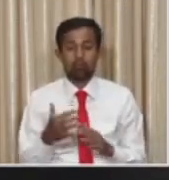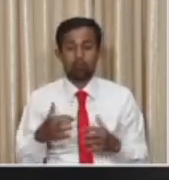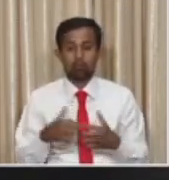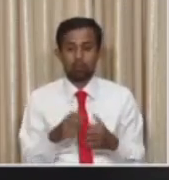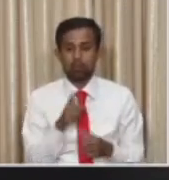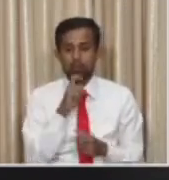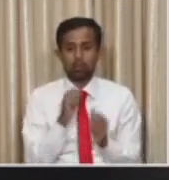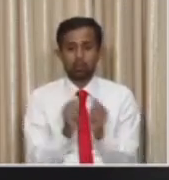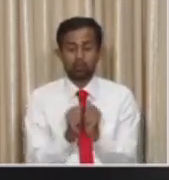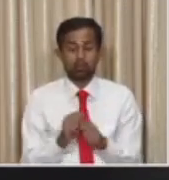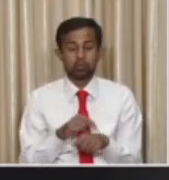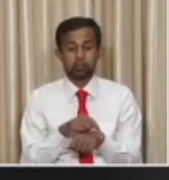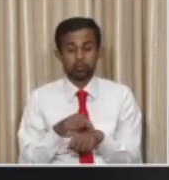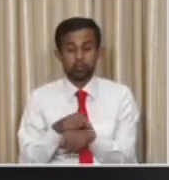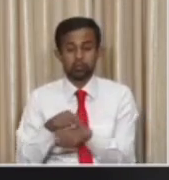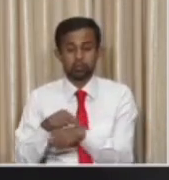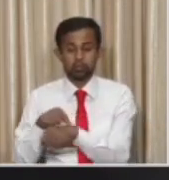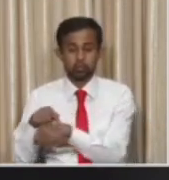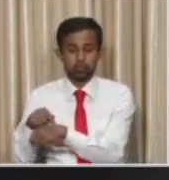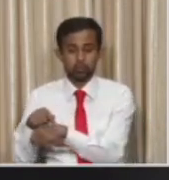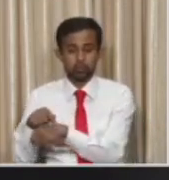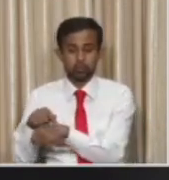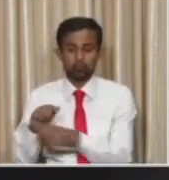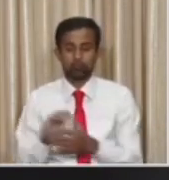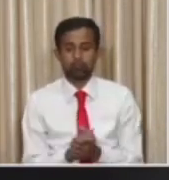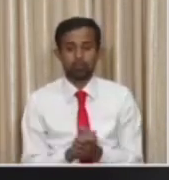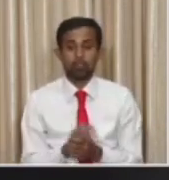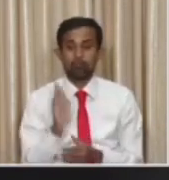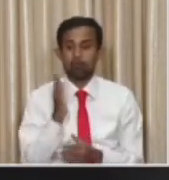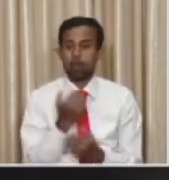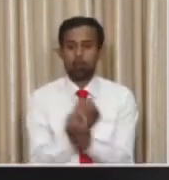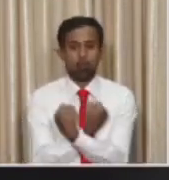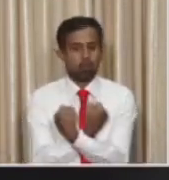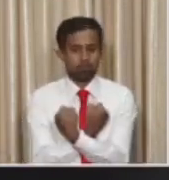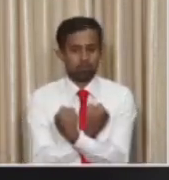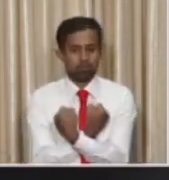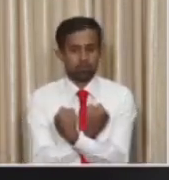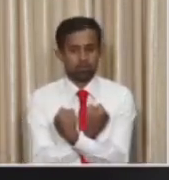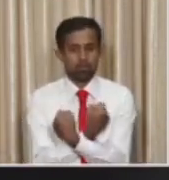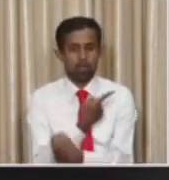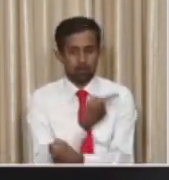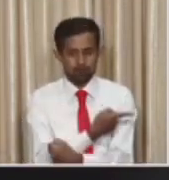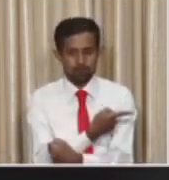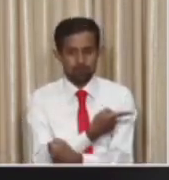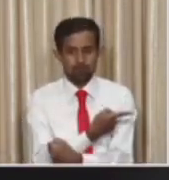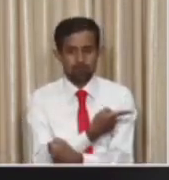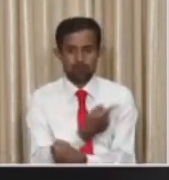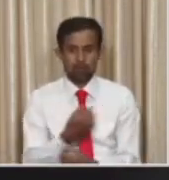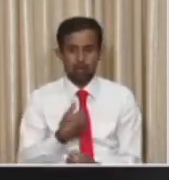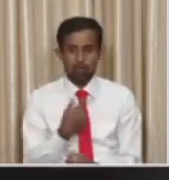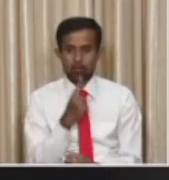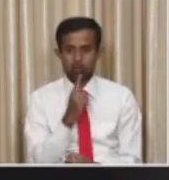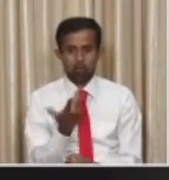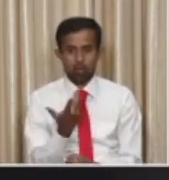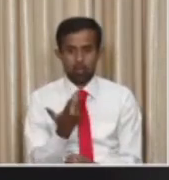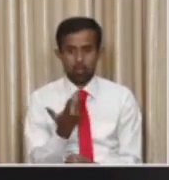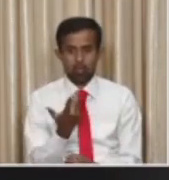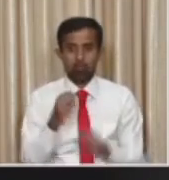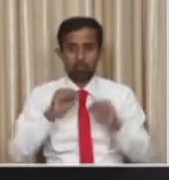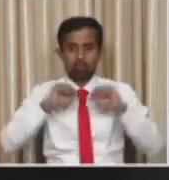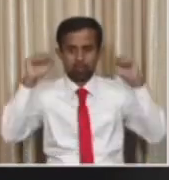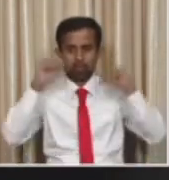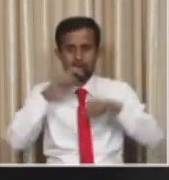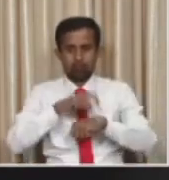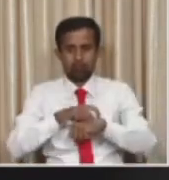නඩු කටයුතු ප්‍රමාද වෙනවා කියන එක. විශේෂයෙන්ම ගත්තොත් පොලිසිය. අද මේක අපි කියපු කතාවක් නෙමෙයි. අර අරගලයේ